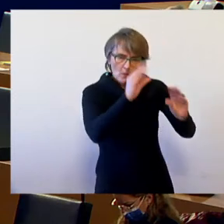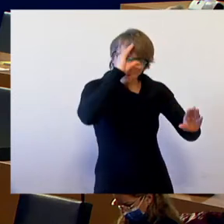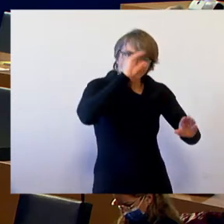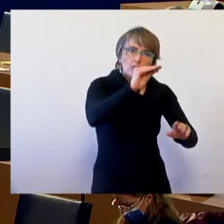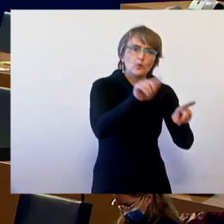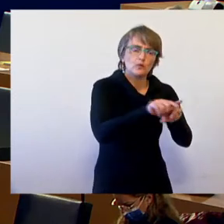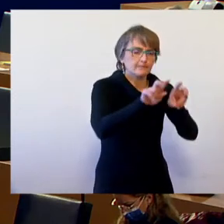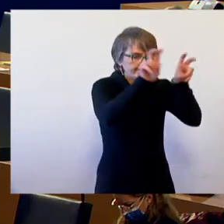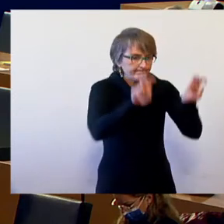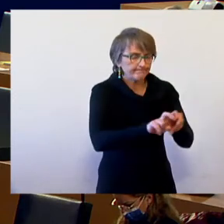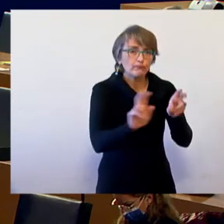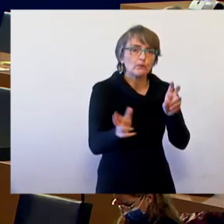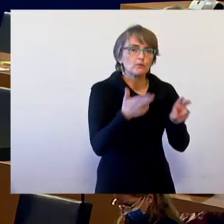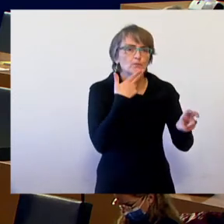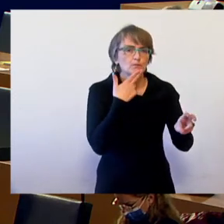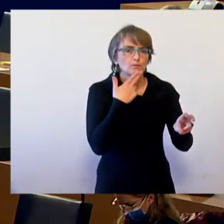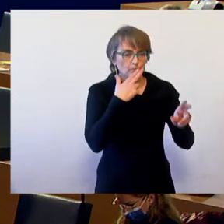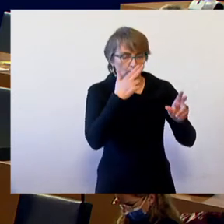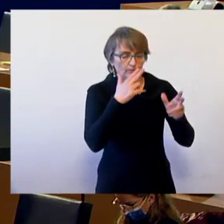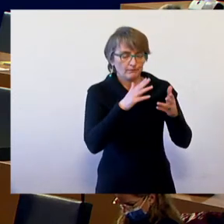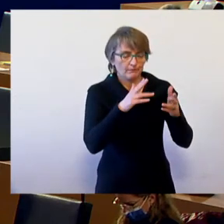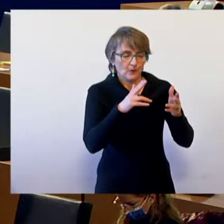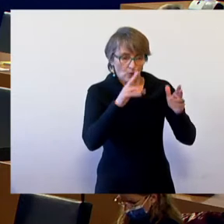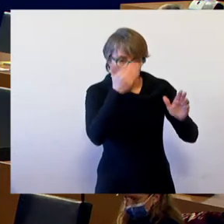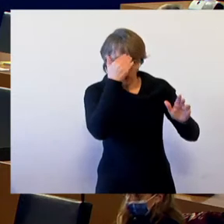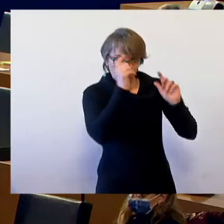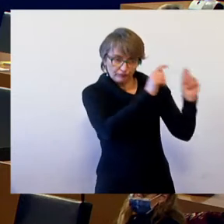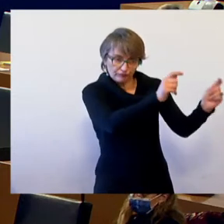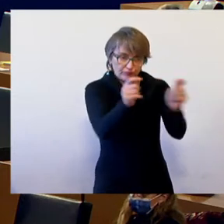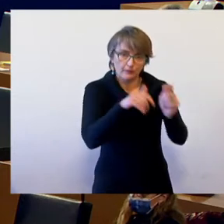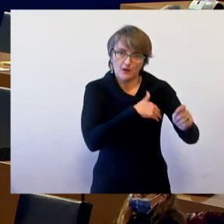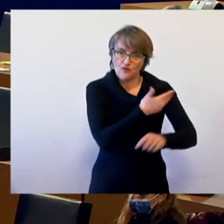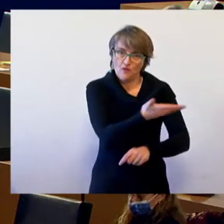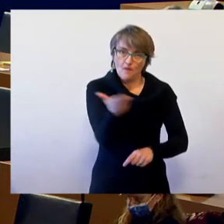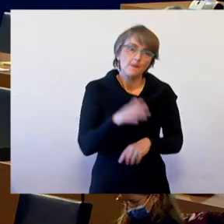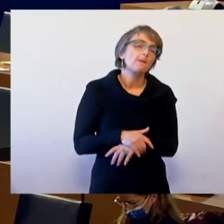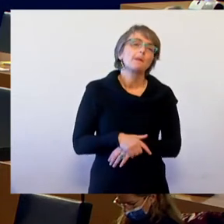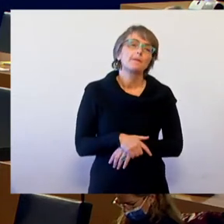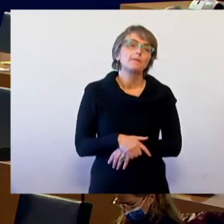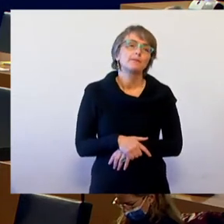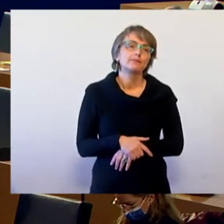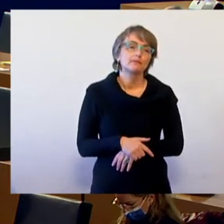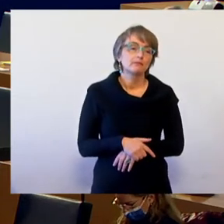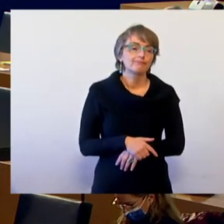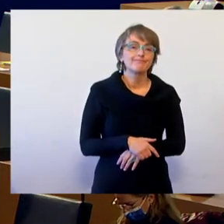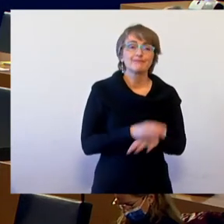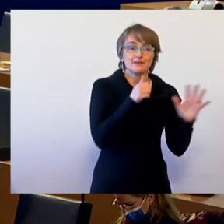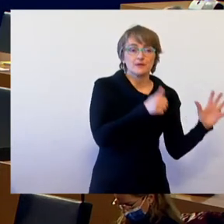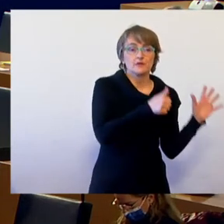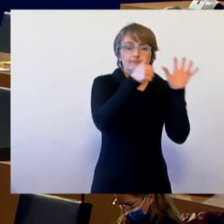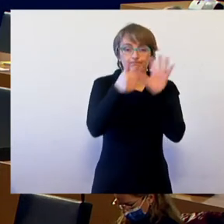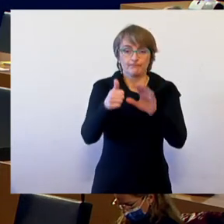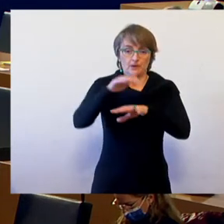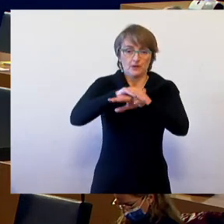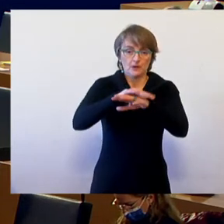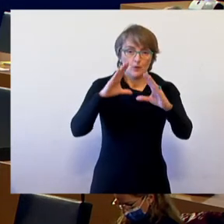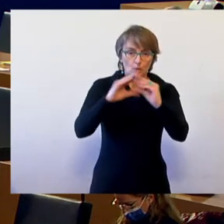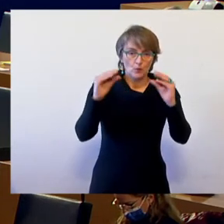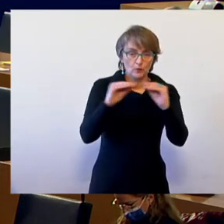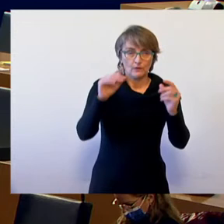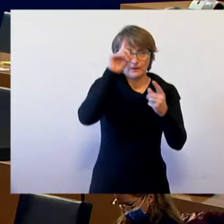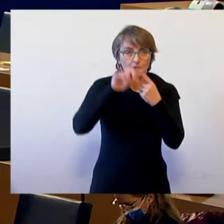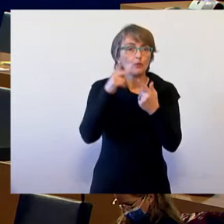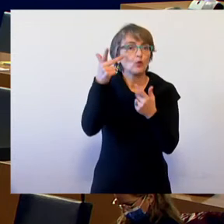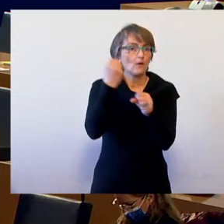une certification et une professionnalisation de ces agents, seront donc dédiés au quartier Mosson. Ils travailleront autour de trois axes